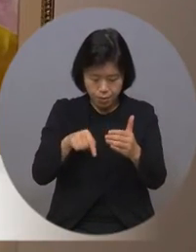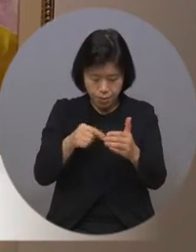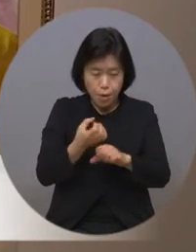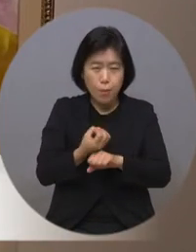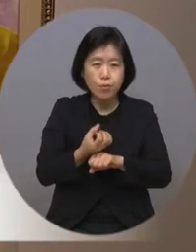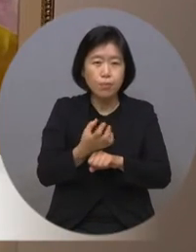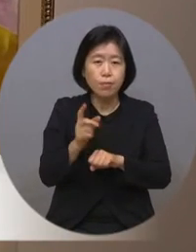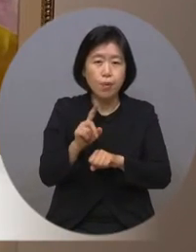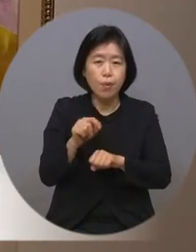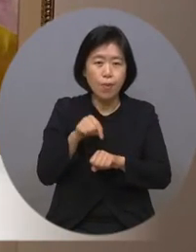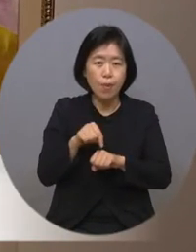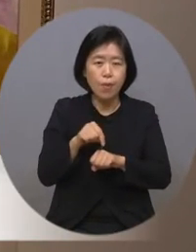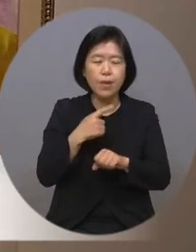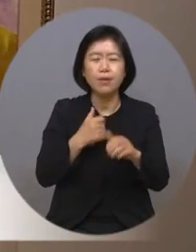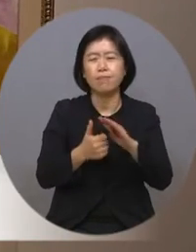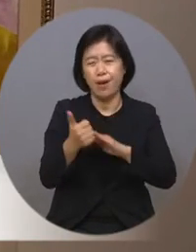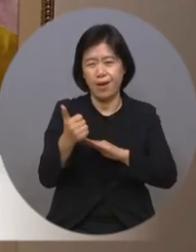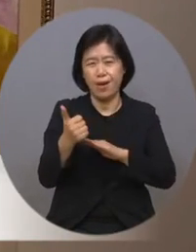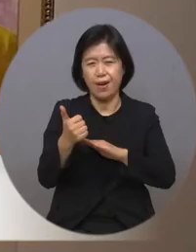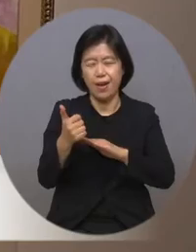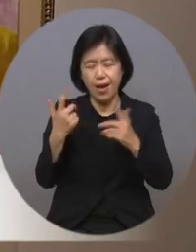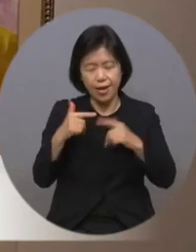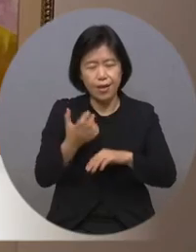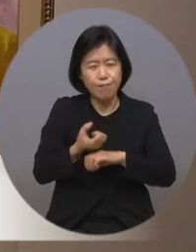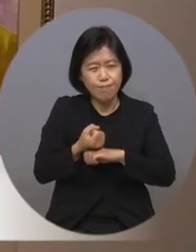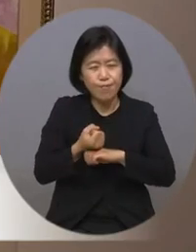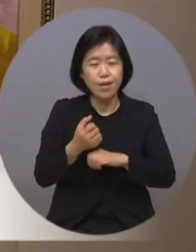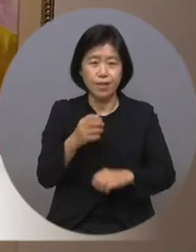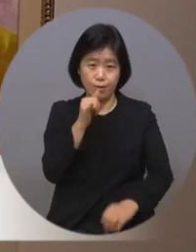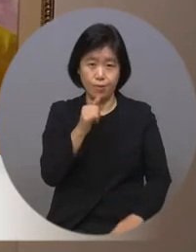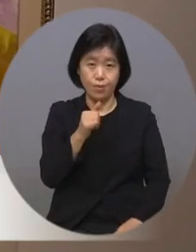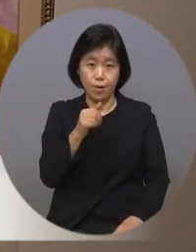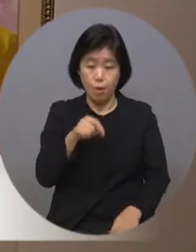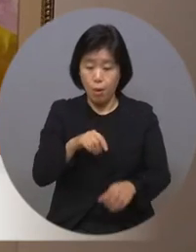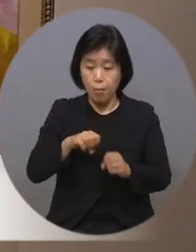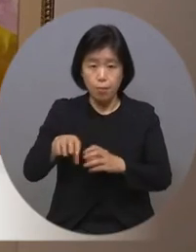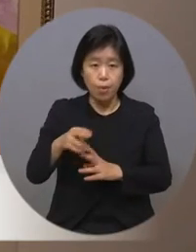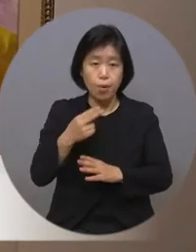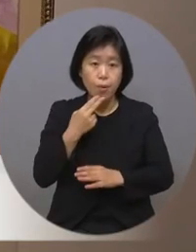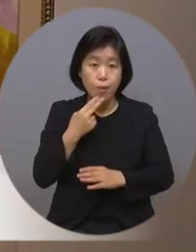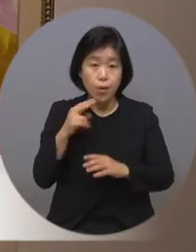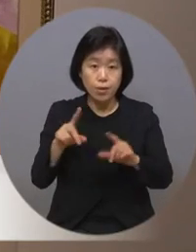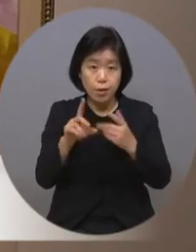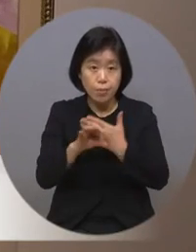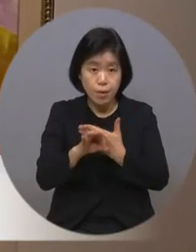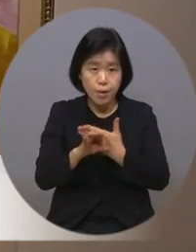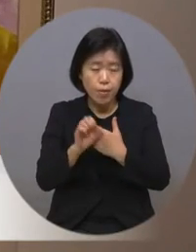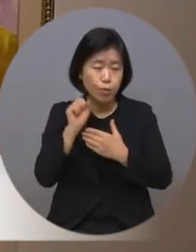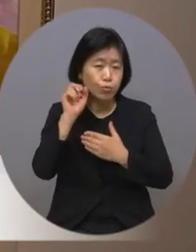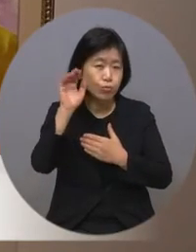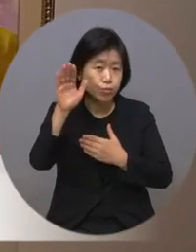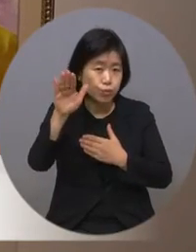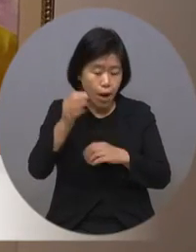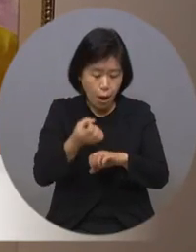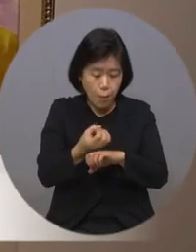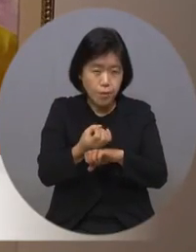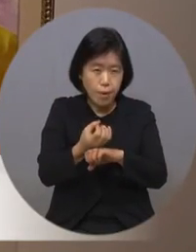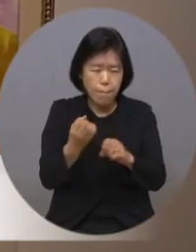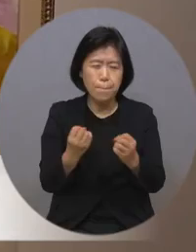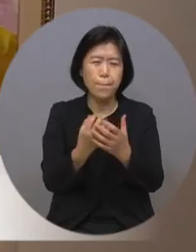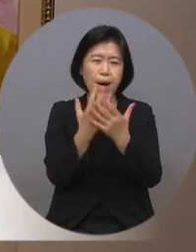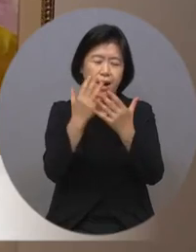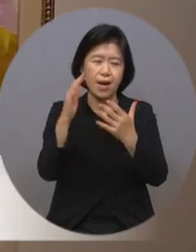항상 안고 살아가잖아요. 그런데 그것을 잃지 않고 살다 보면 그 보석이 언젠가는 밝게 영롱하게